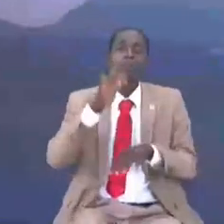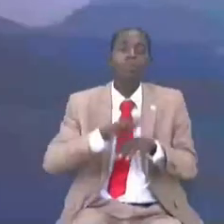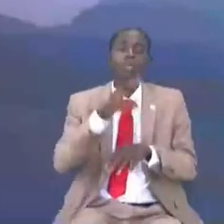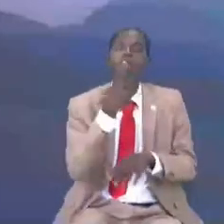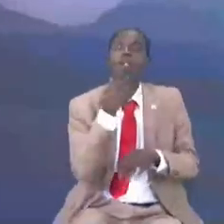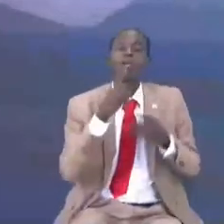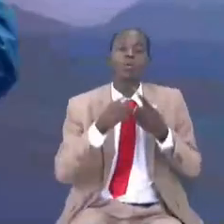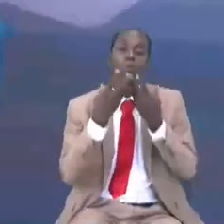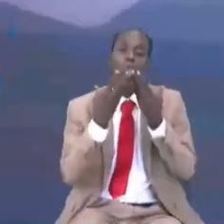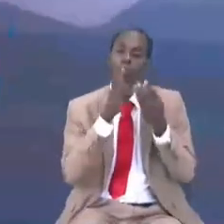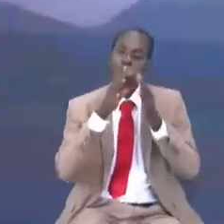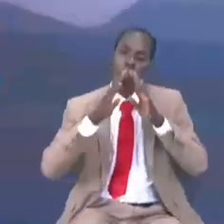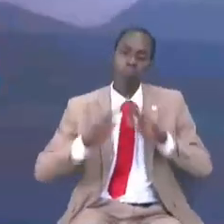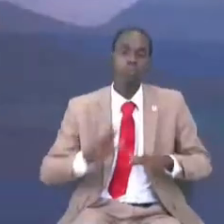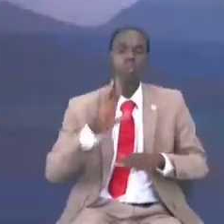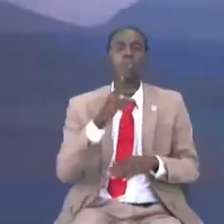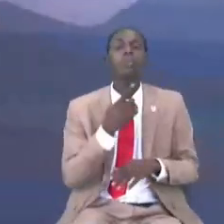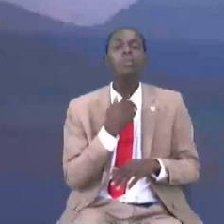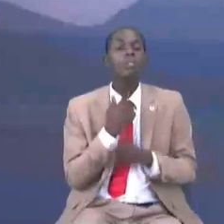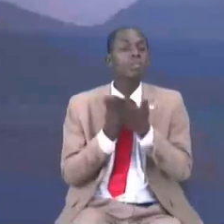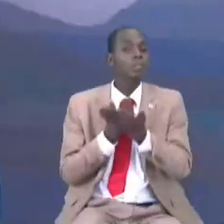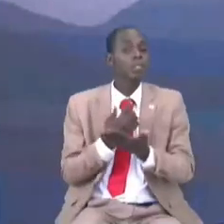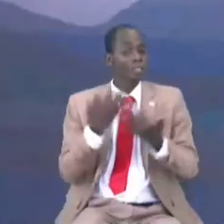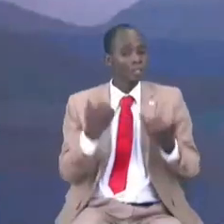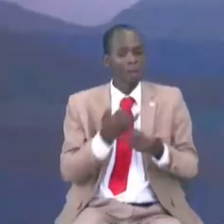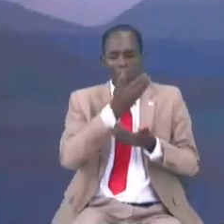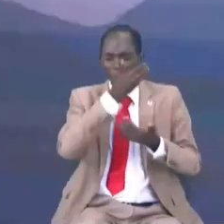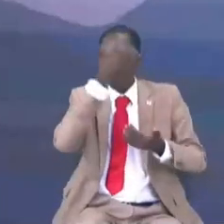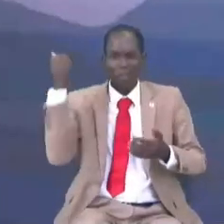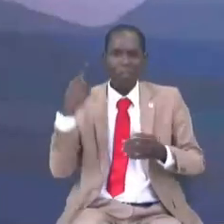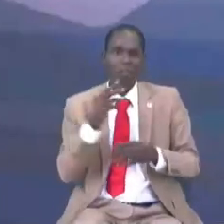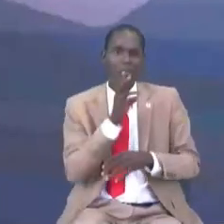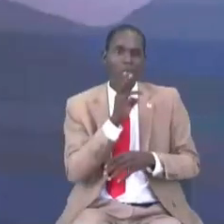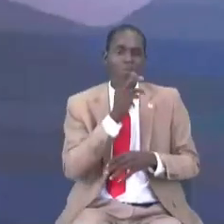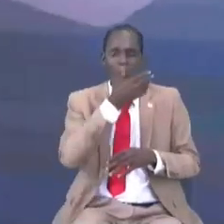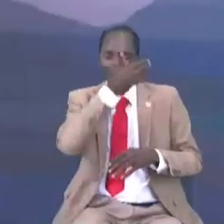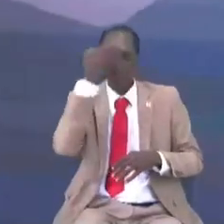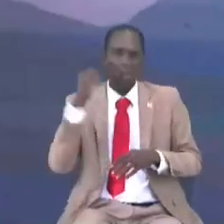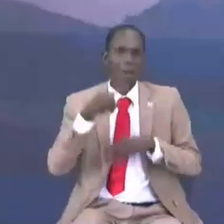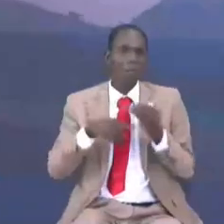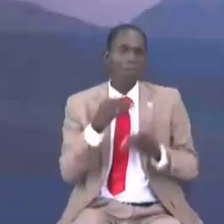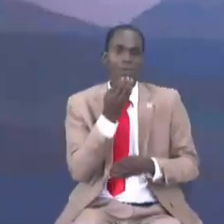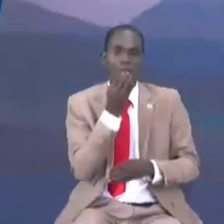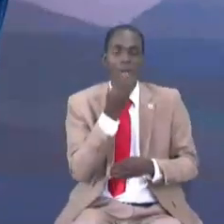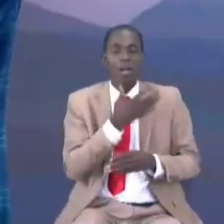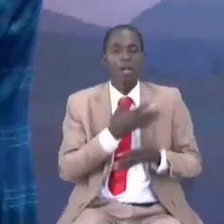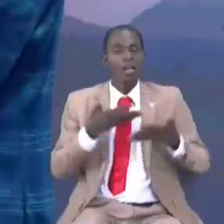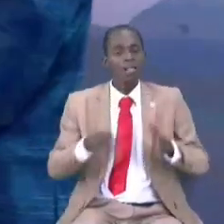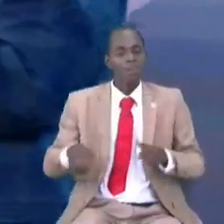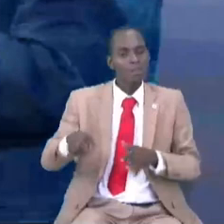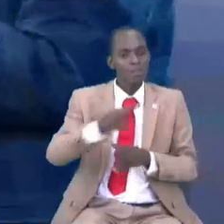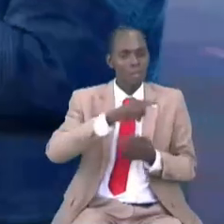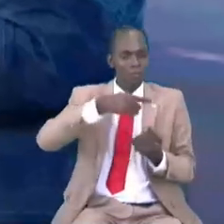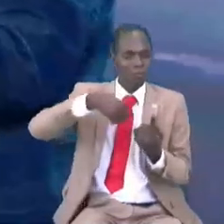Maintenant, oubliez l'eau, oubliez la nourriture et qu'ils reviennent tous de leur mauvaise voie et des